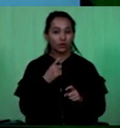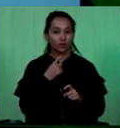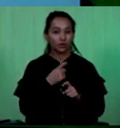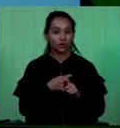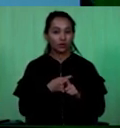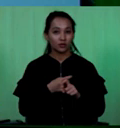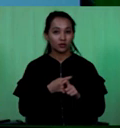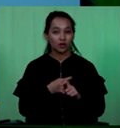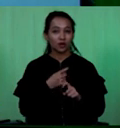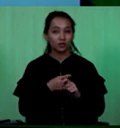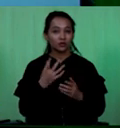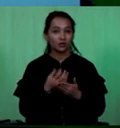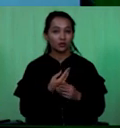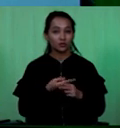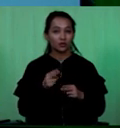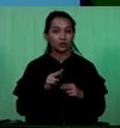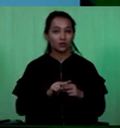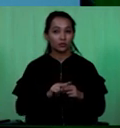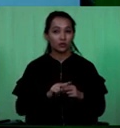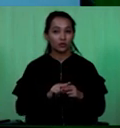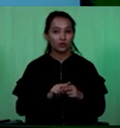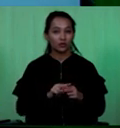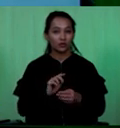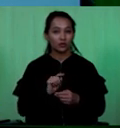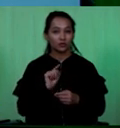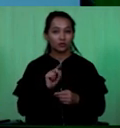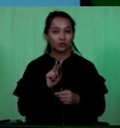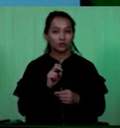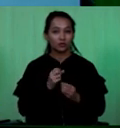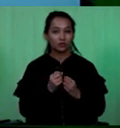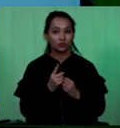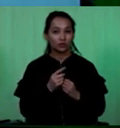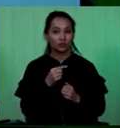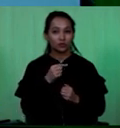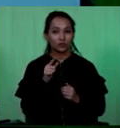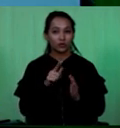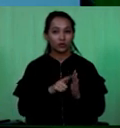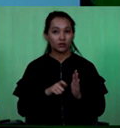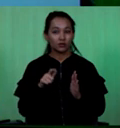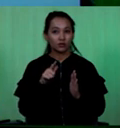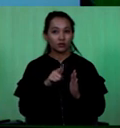Buni topish uchun esa biz x barobar 1211 ayru